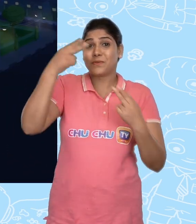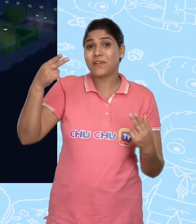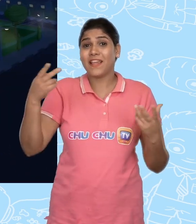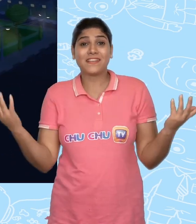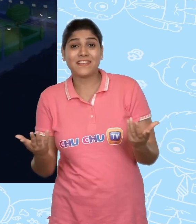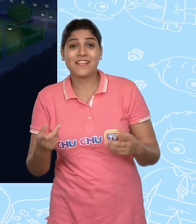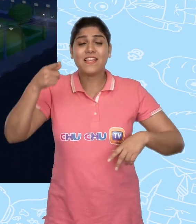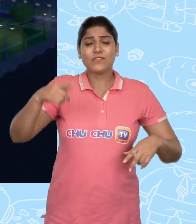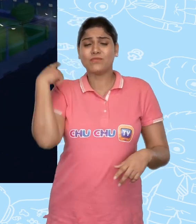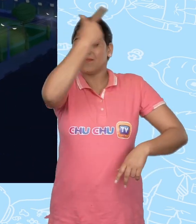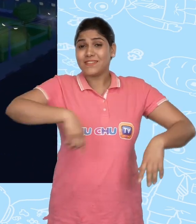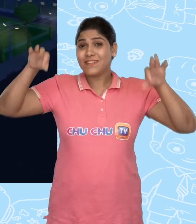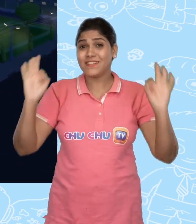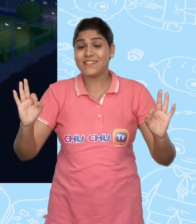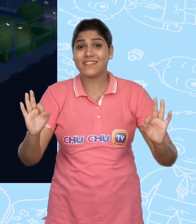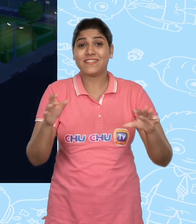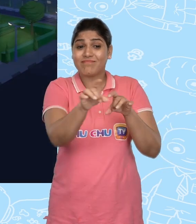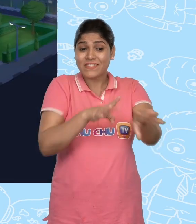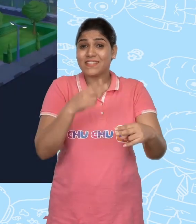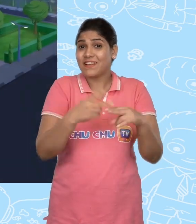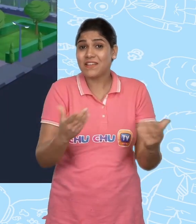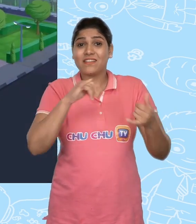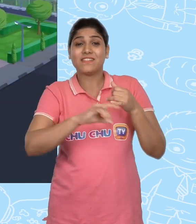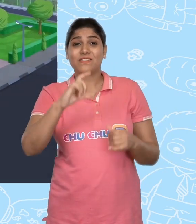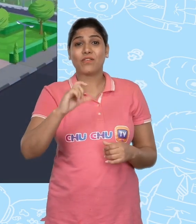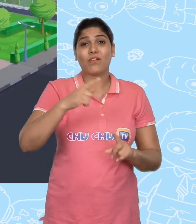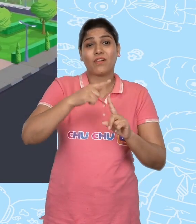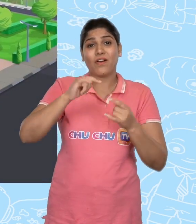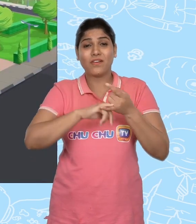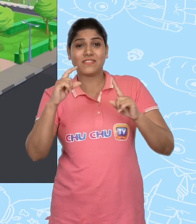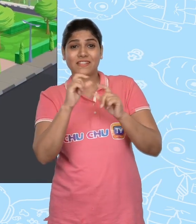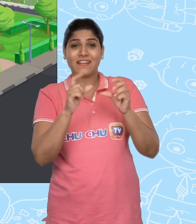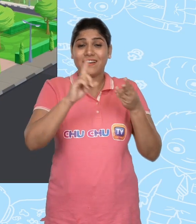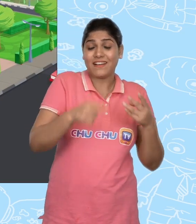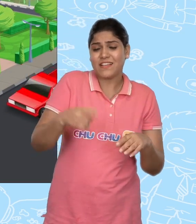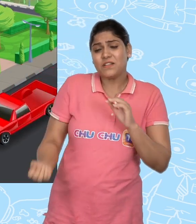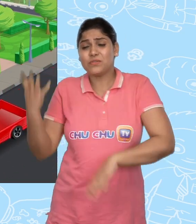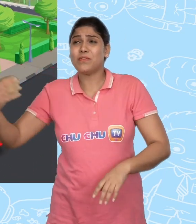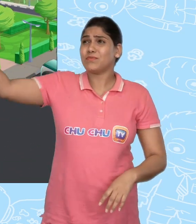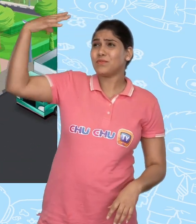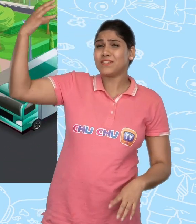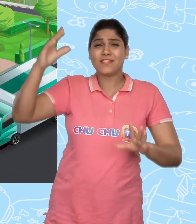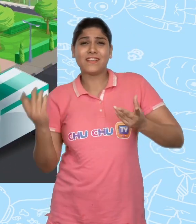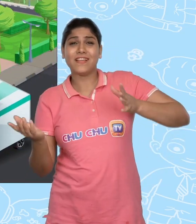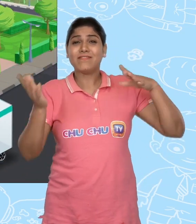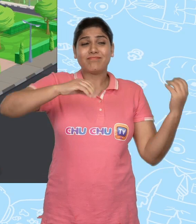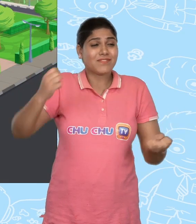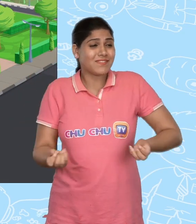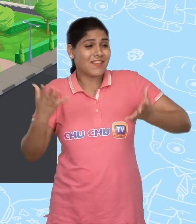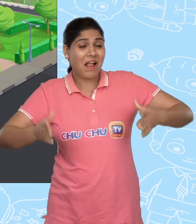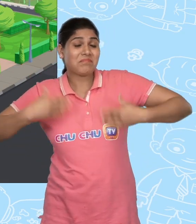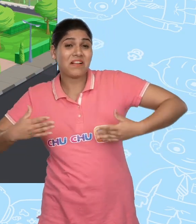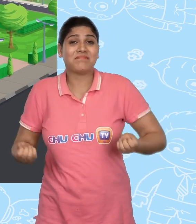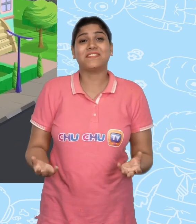ये कहानी है खूबसूरत शहर स्कॉट्सडेल की, जहाँ सुबह सूरज निकलते ही चहल पहल शुरू